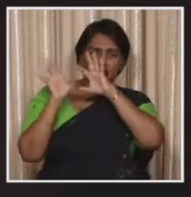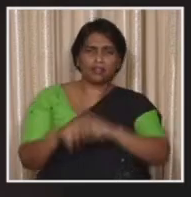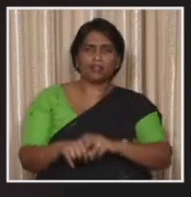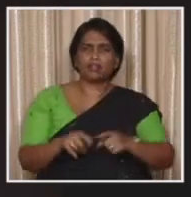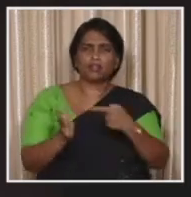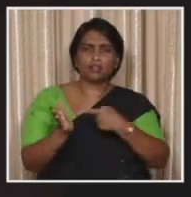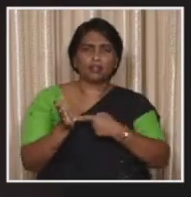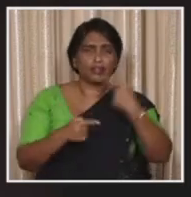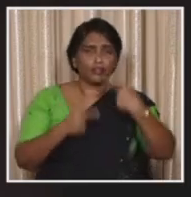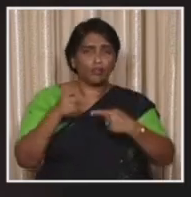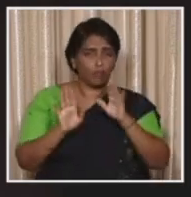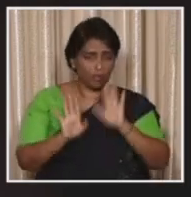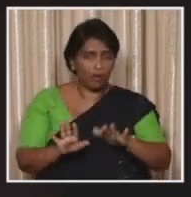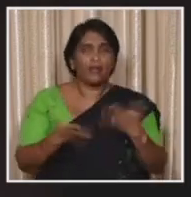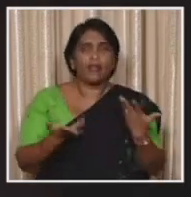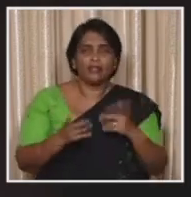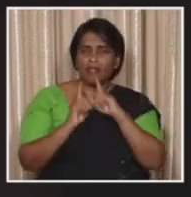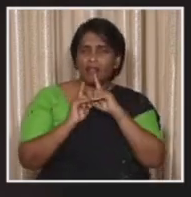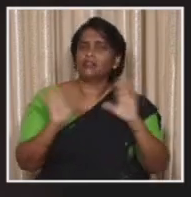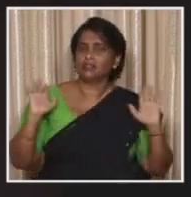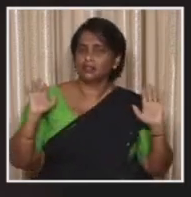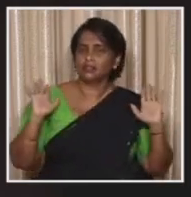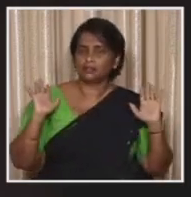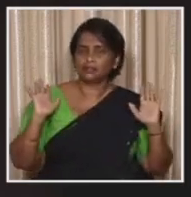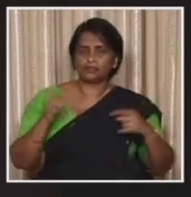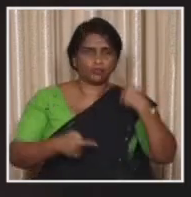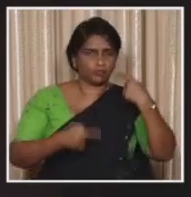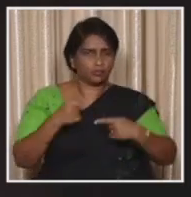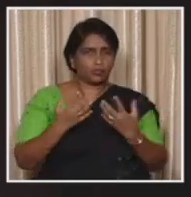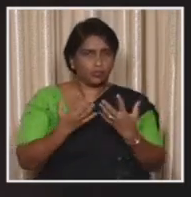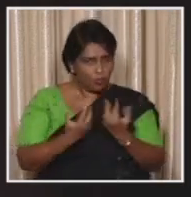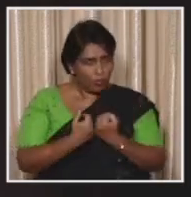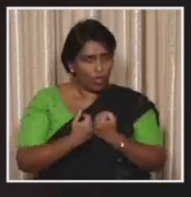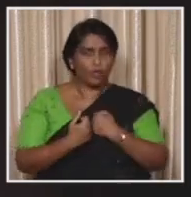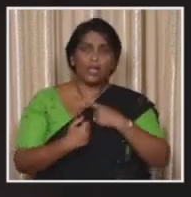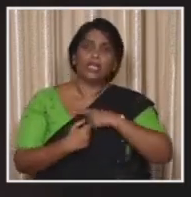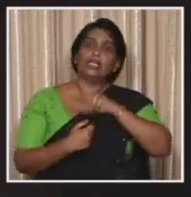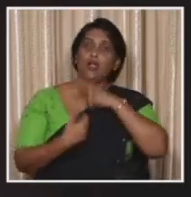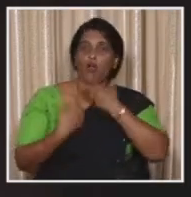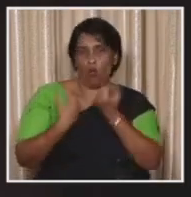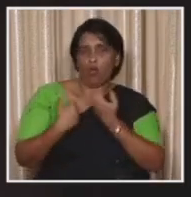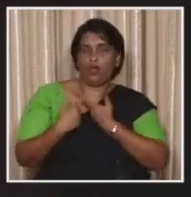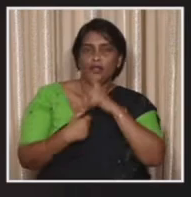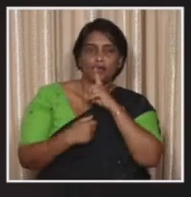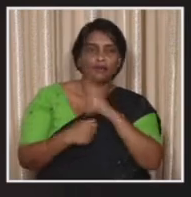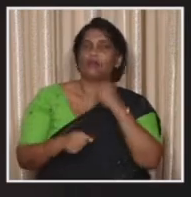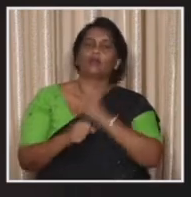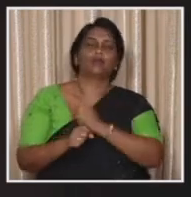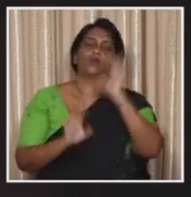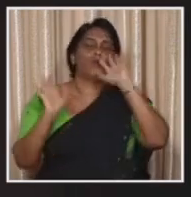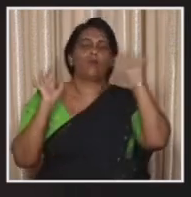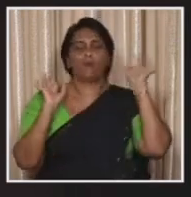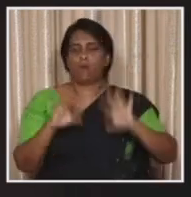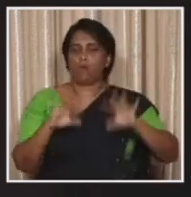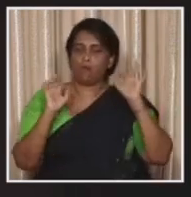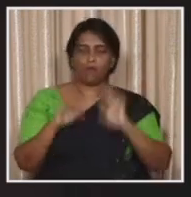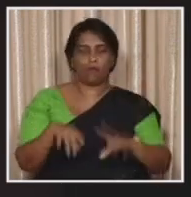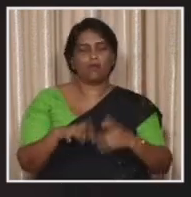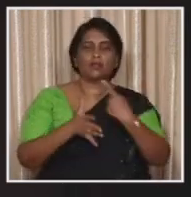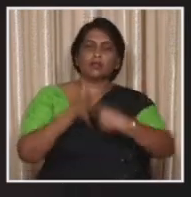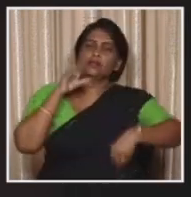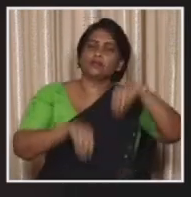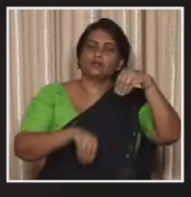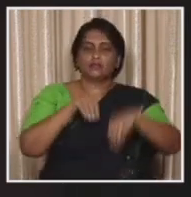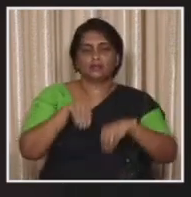අහනවා මේකට විවාදයක් තියෙනවද නැද්ද කියලා. විවාදයක් තියන්න ඕනේ කියලා අපි කියනකොට ආණ්ඩුවේ කියනෝ නෑ විවාදයක් තියන්න ඕනේ නෑ, හරි ඡන්දයක්